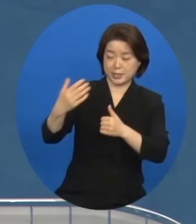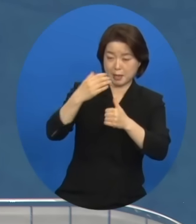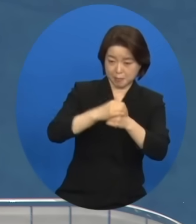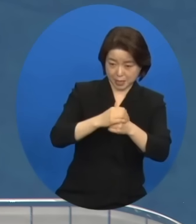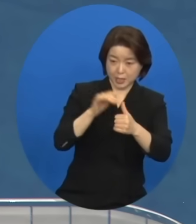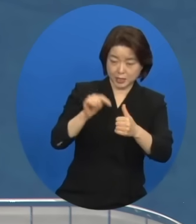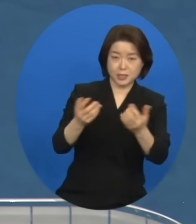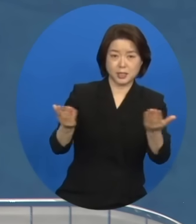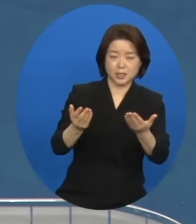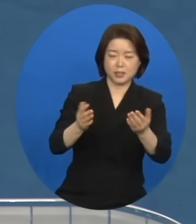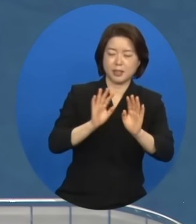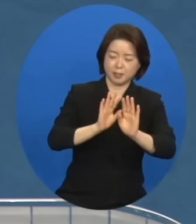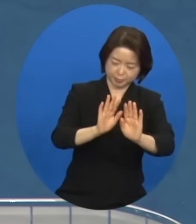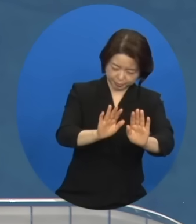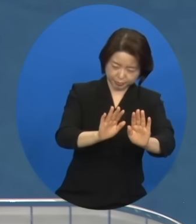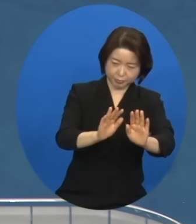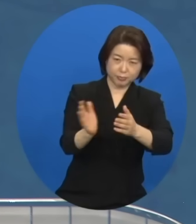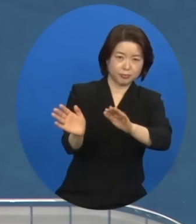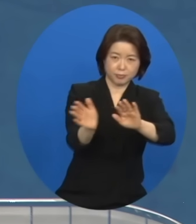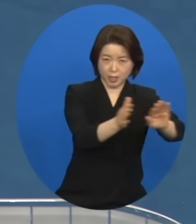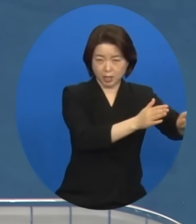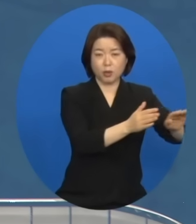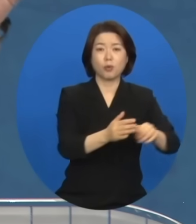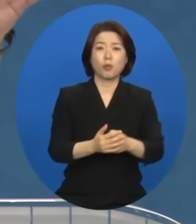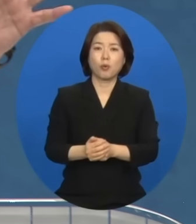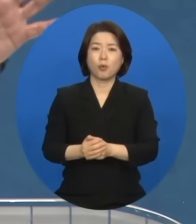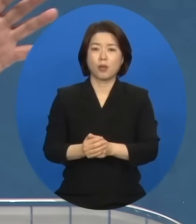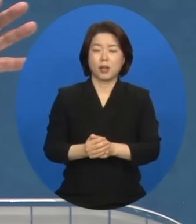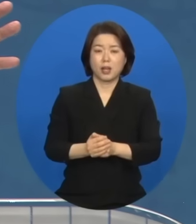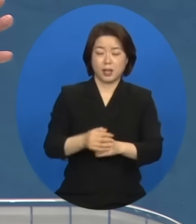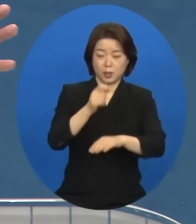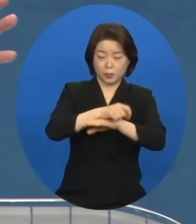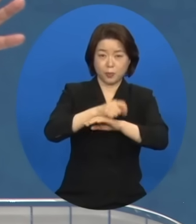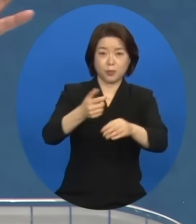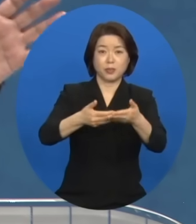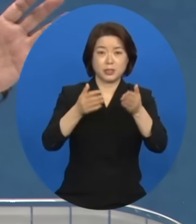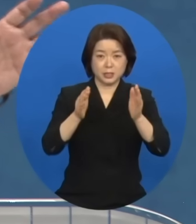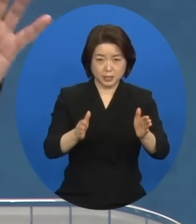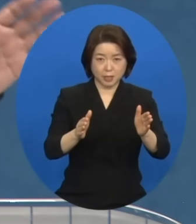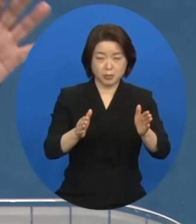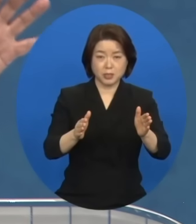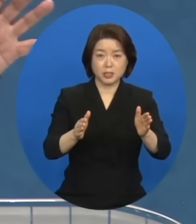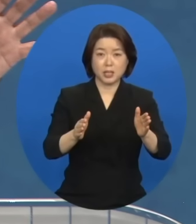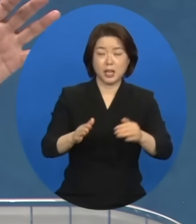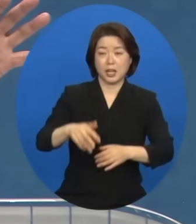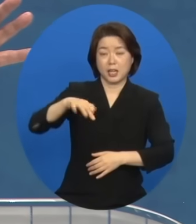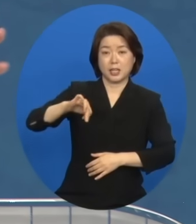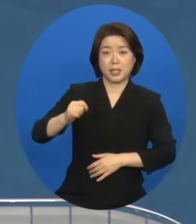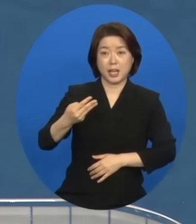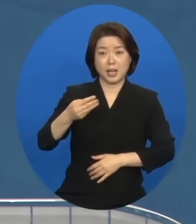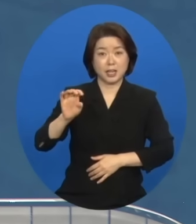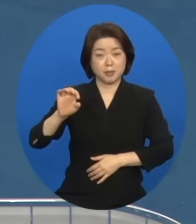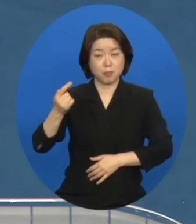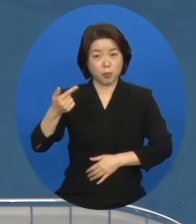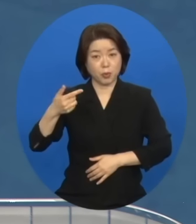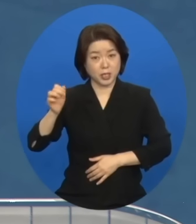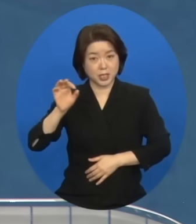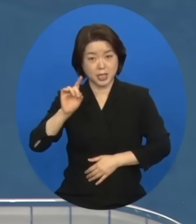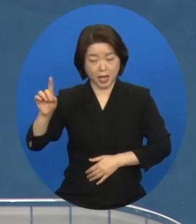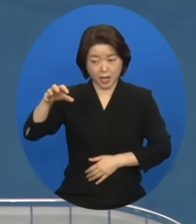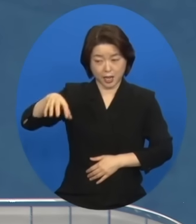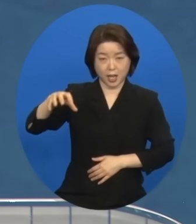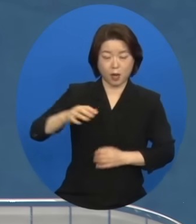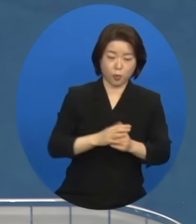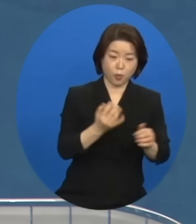일도 다 사양하고 그리고는 사무실을 둔 캘리포니아로 아내와